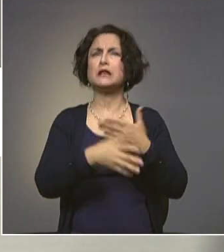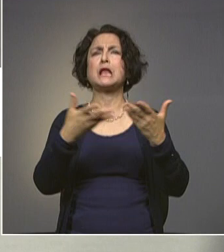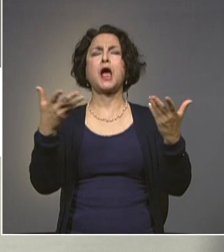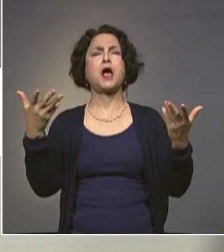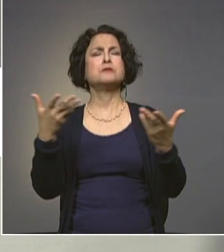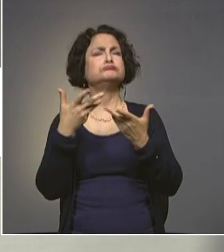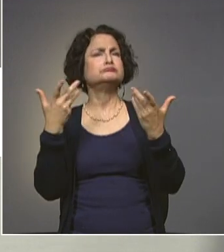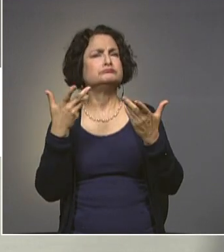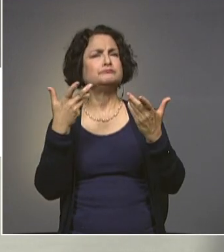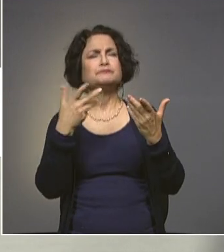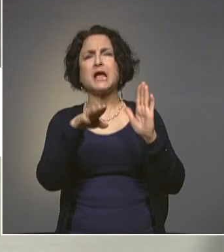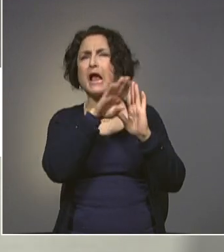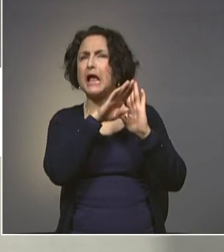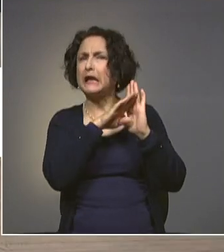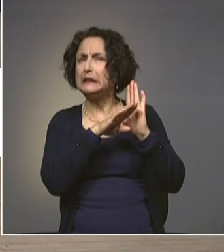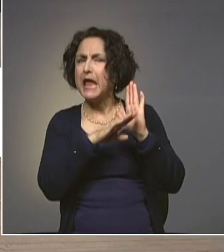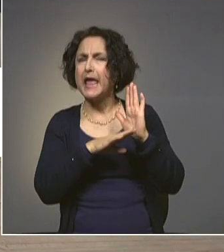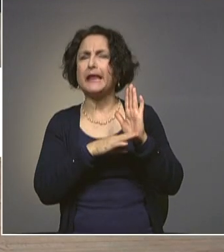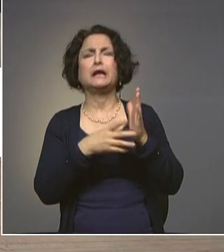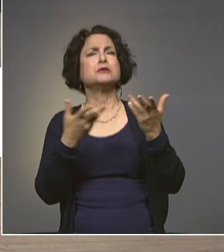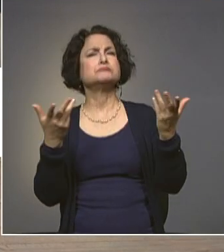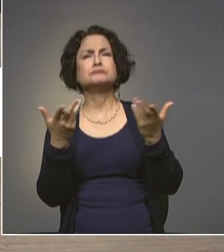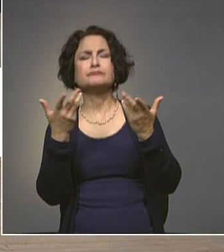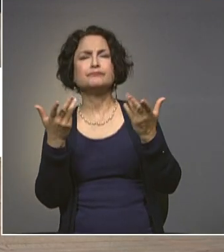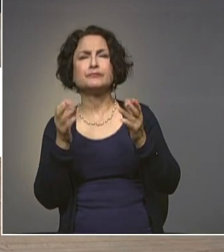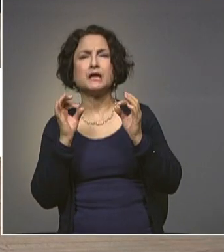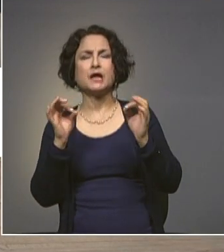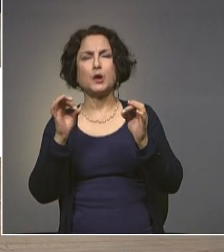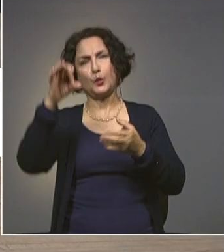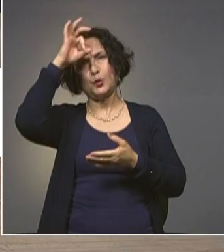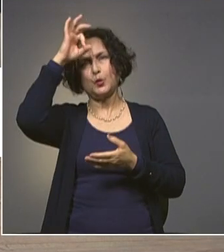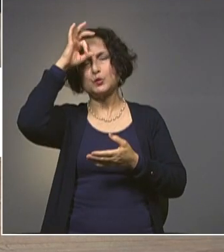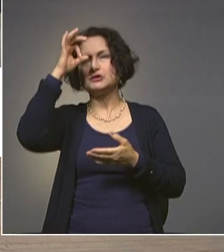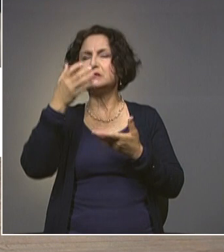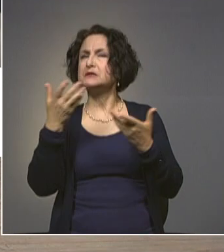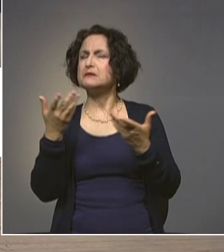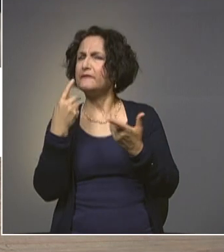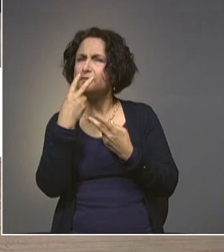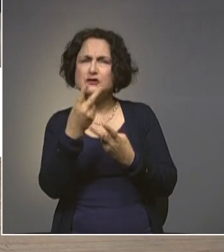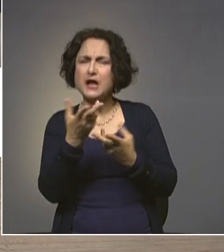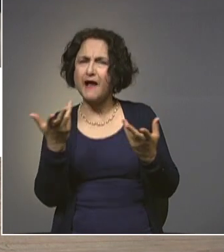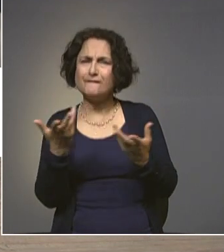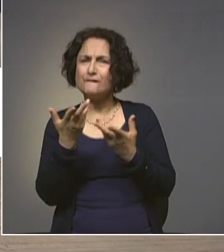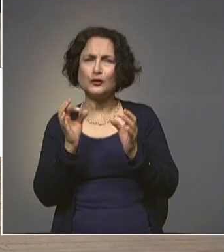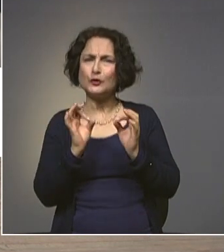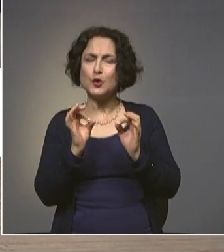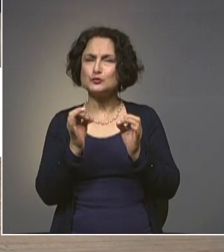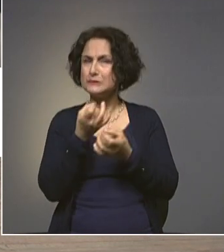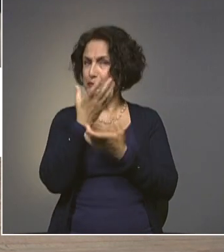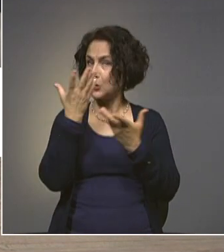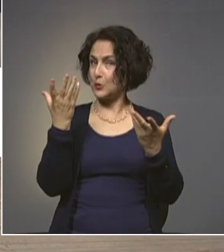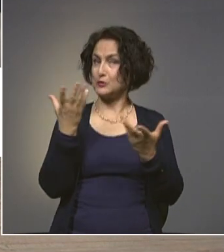критериите са тези, учениците избират. Вие присъствате, предполагам, виждате какво се случва, нали? Сега вече да,